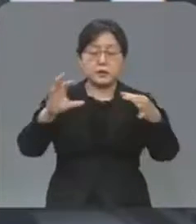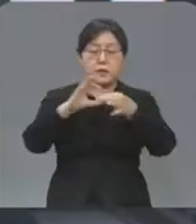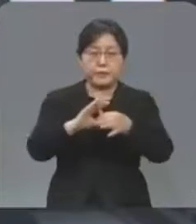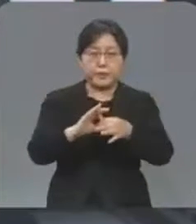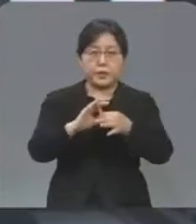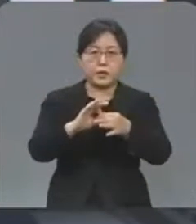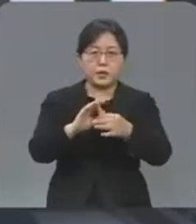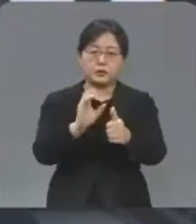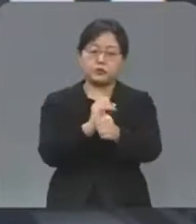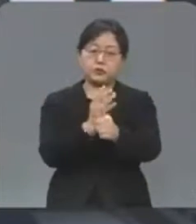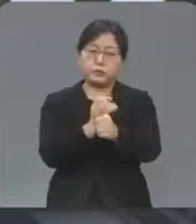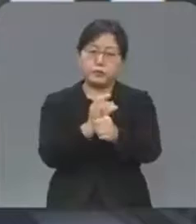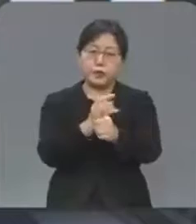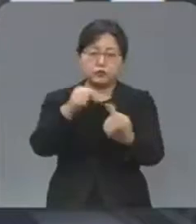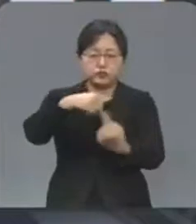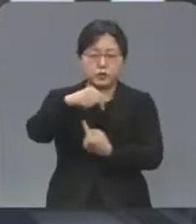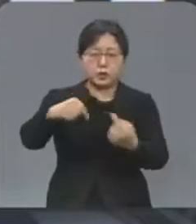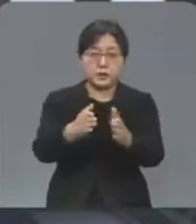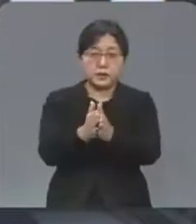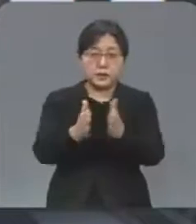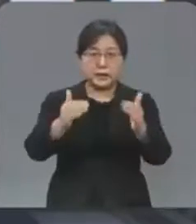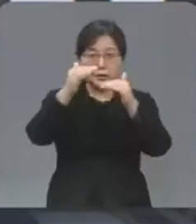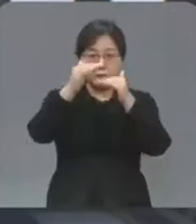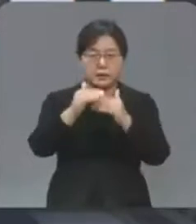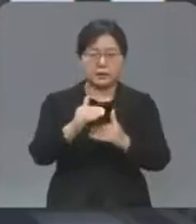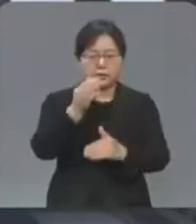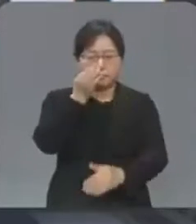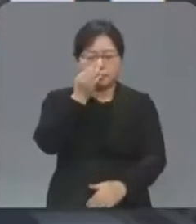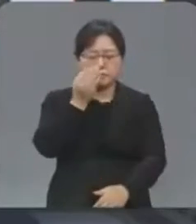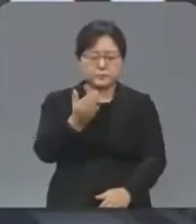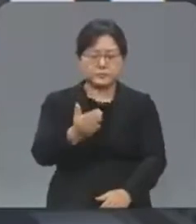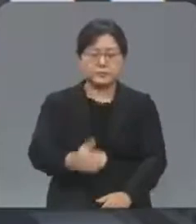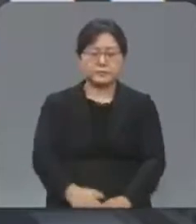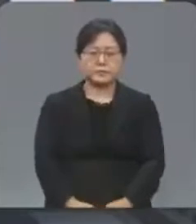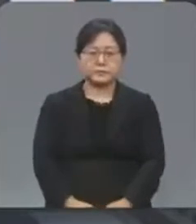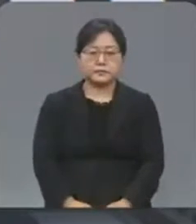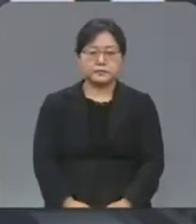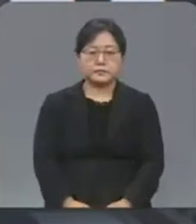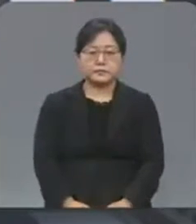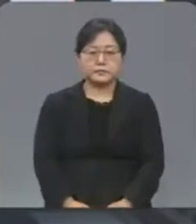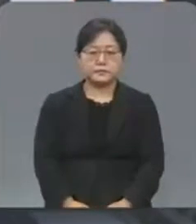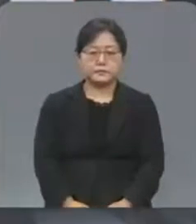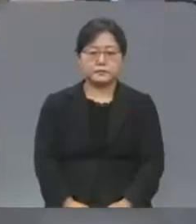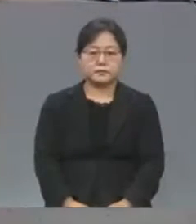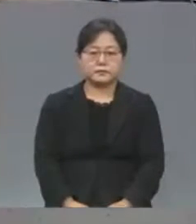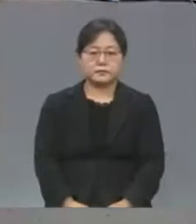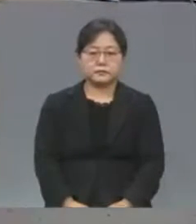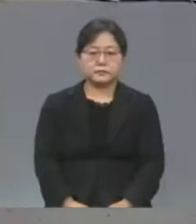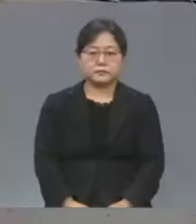접목한 119 구급차가 등장해 눈길을 끌고 있습니다. 김호 기자가 취재했습니다.